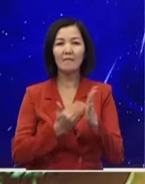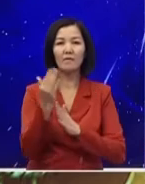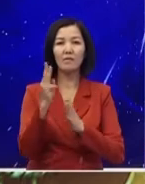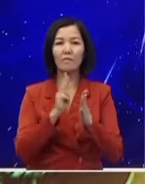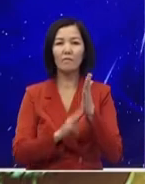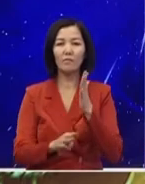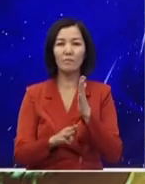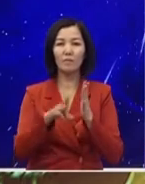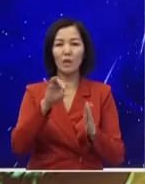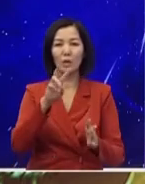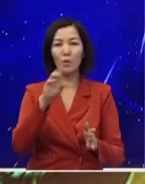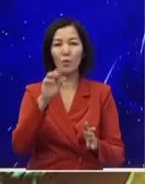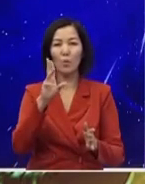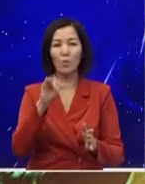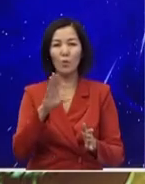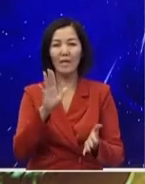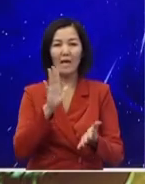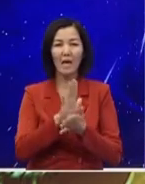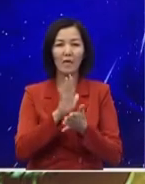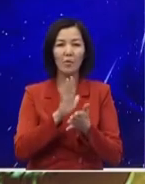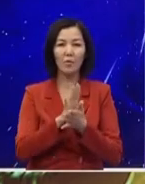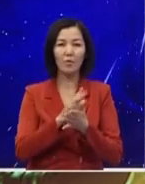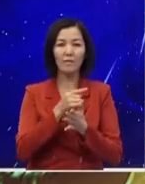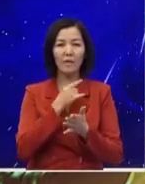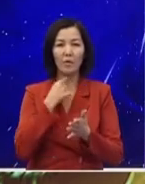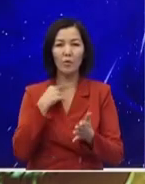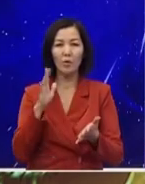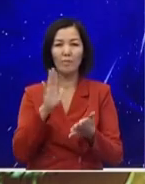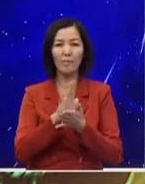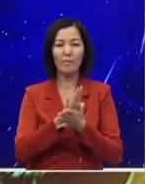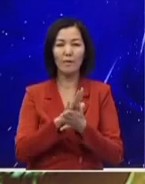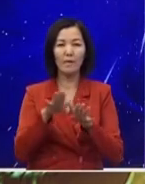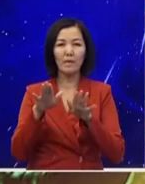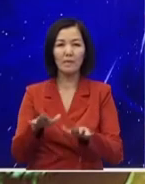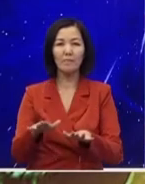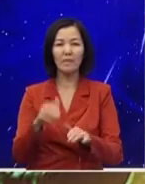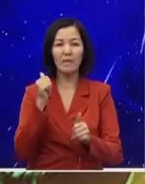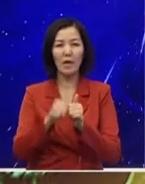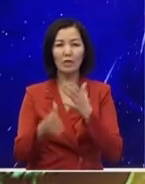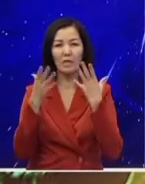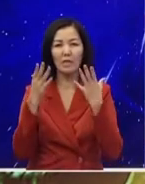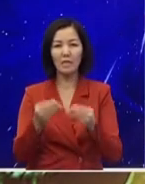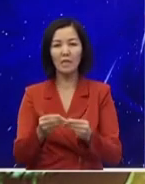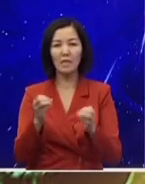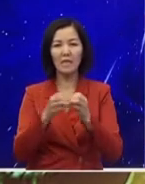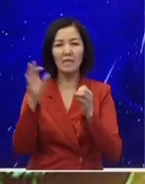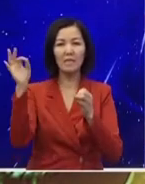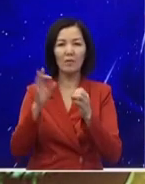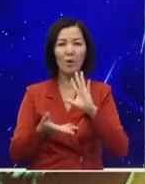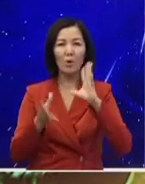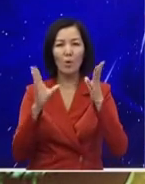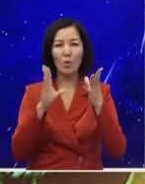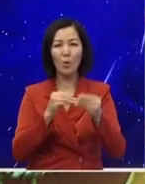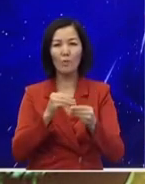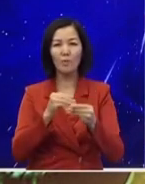Свыше 80 тонн твердобытовых отходов поступает на Талдыкурганский мусорный полигон ежедневно. И только 10% от общего